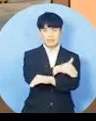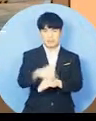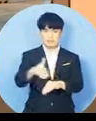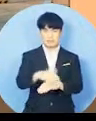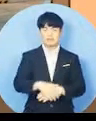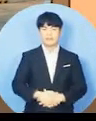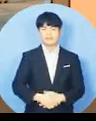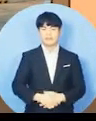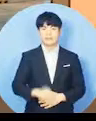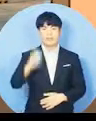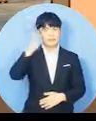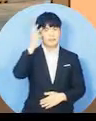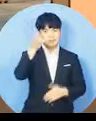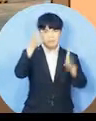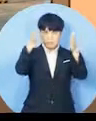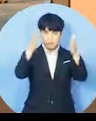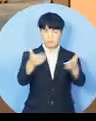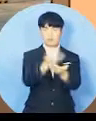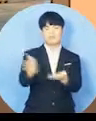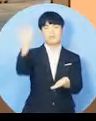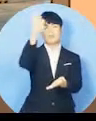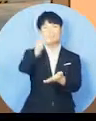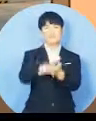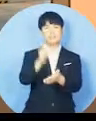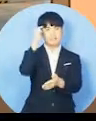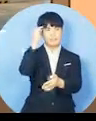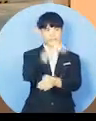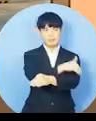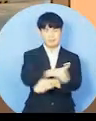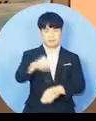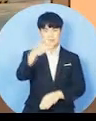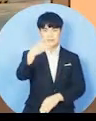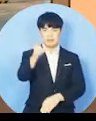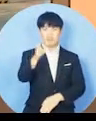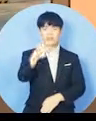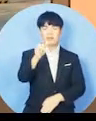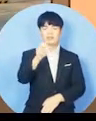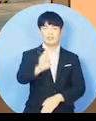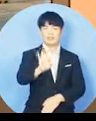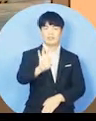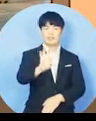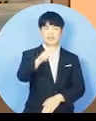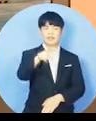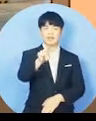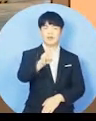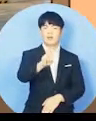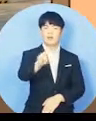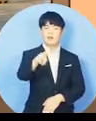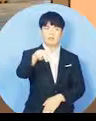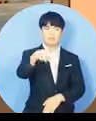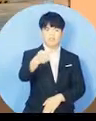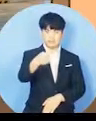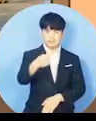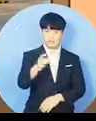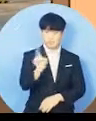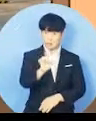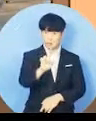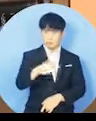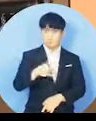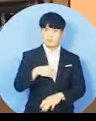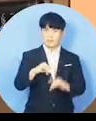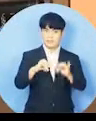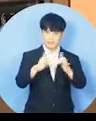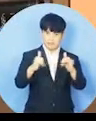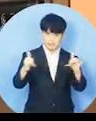리모델링 공사를 진행합니다. 러닝커머스란 다양한 정부와 사람이 만나 교류 및 협업을 통해 창의적인